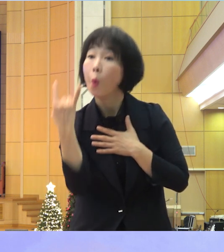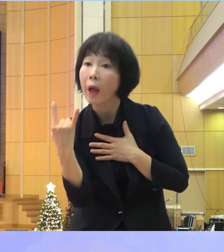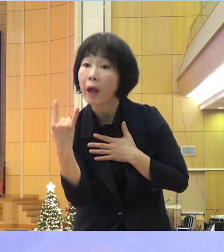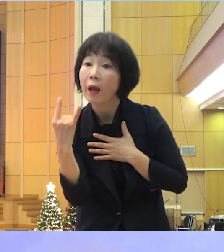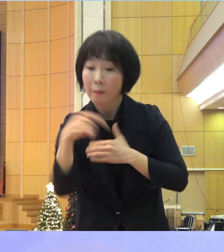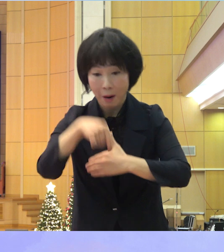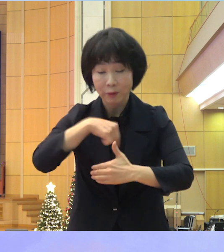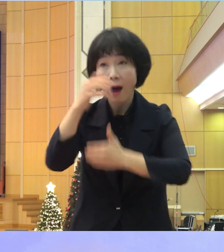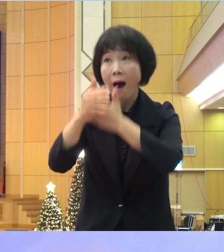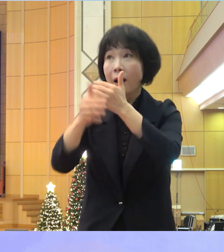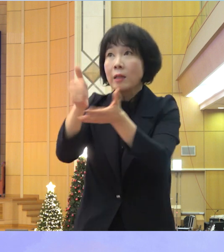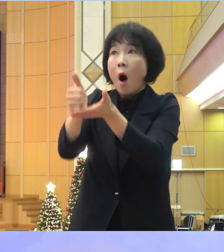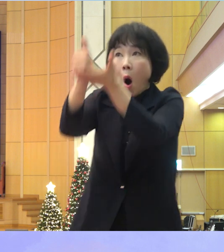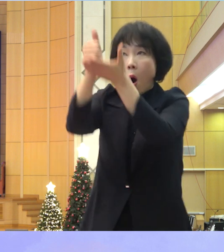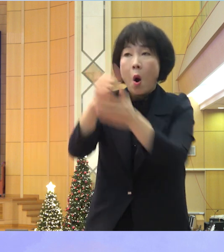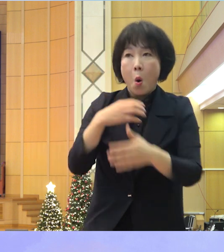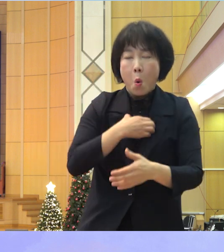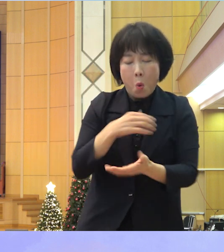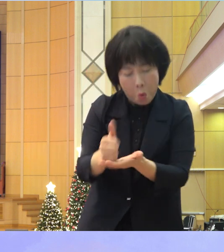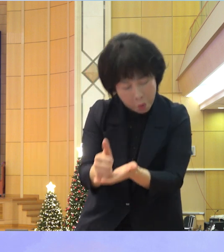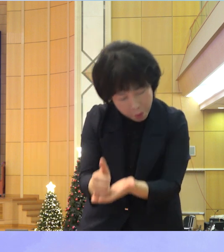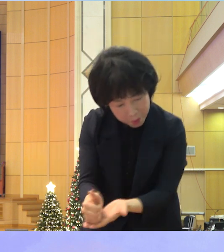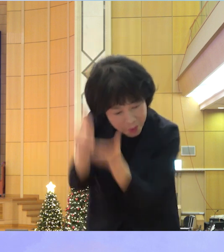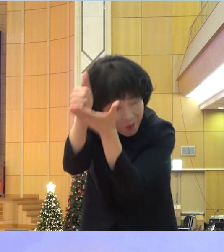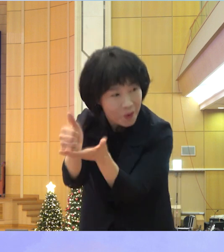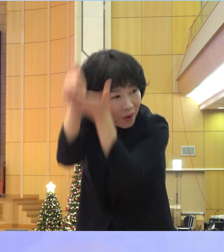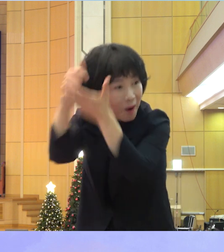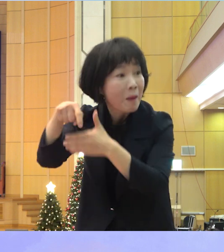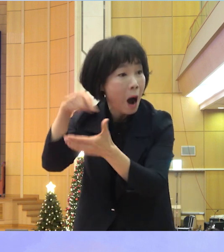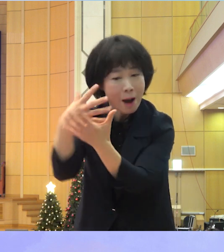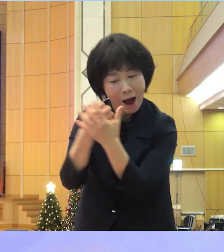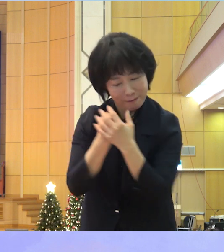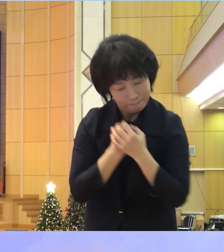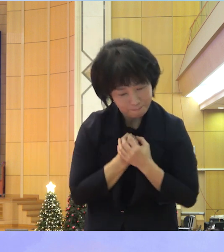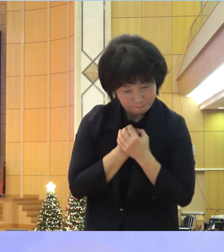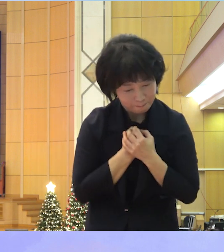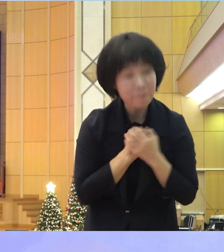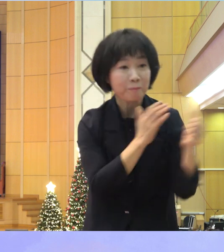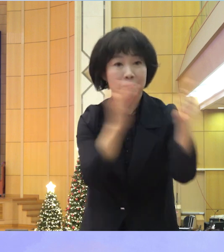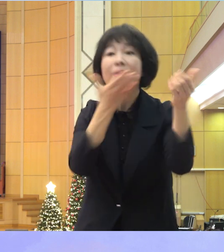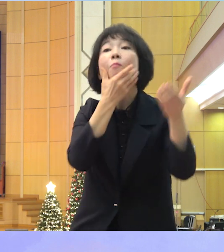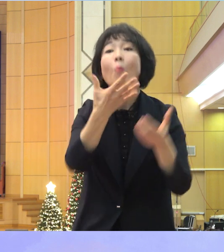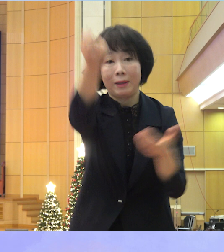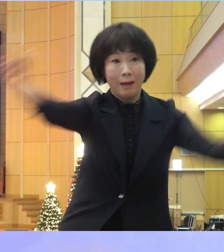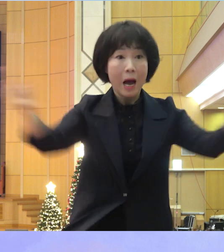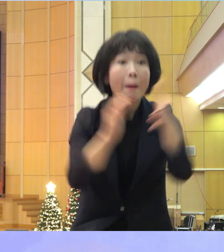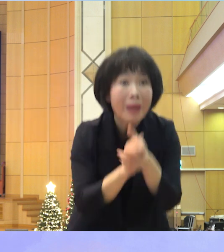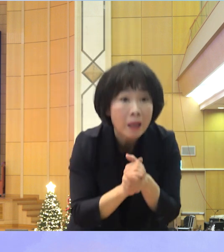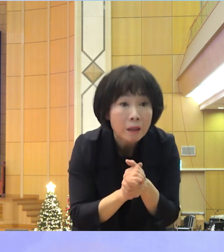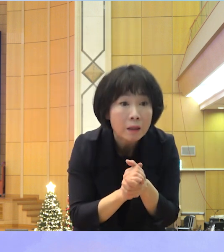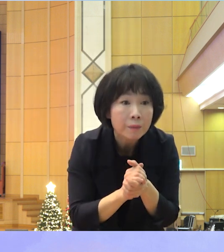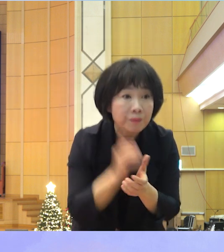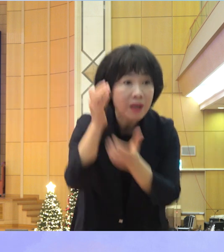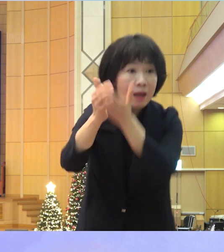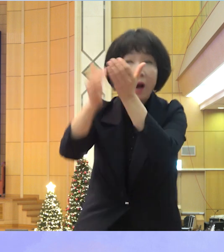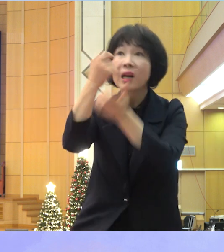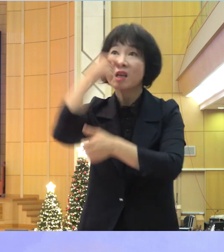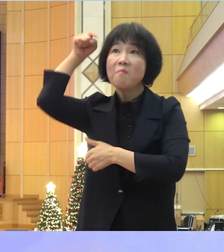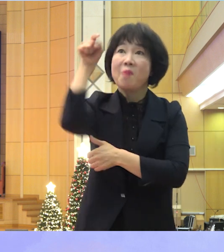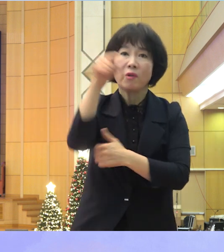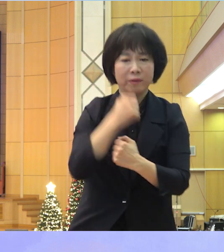내 마음속에 항상 하나님을 경외한다는 마음을 품으십시오. 나의 모든 명령을